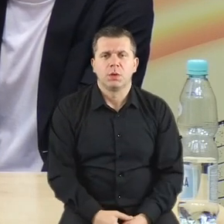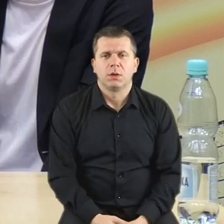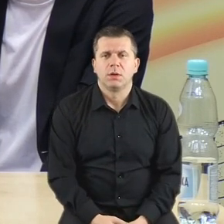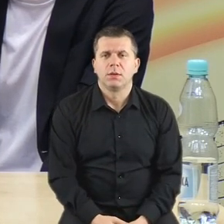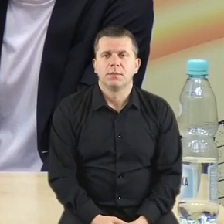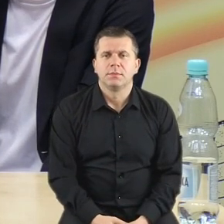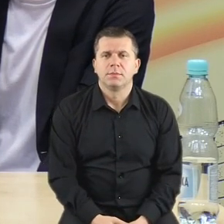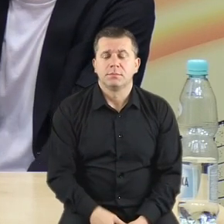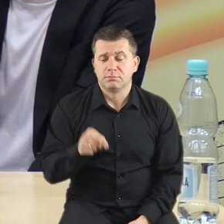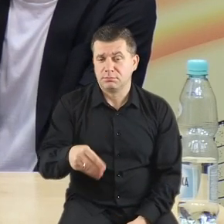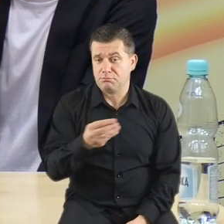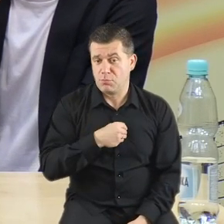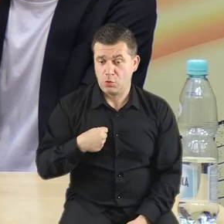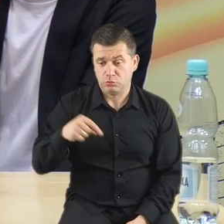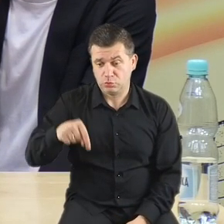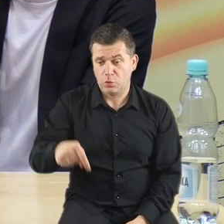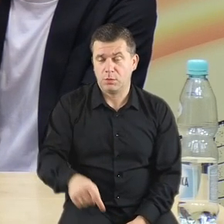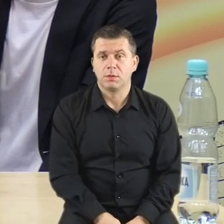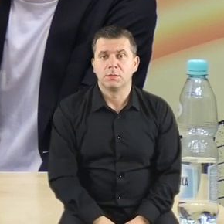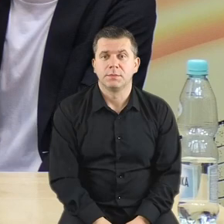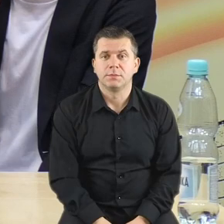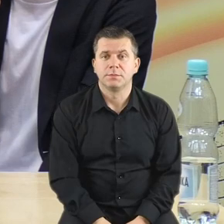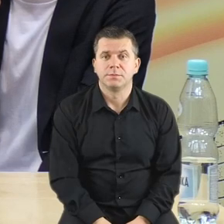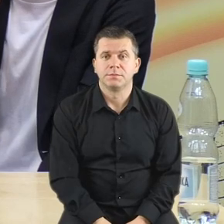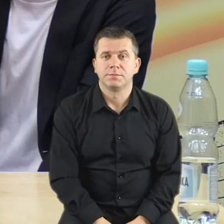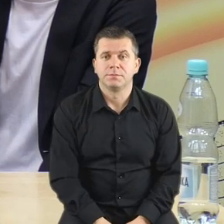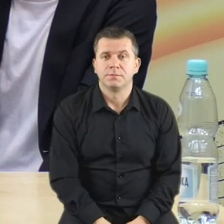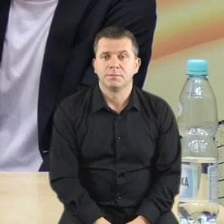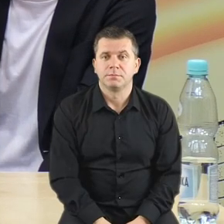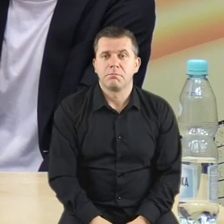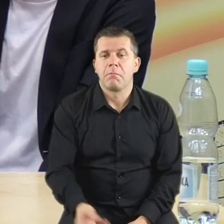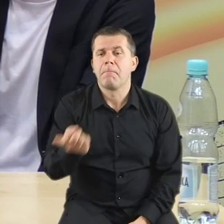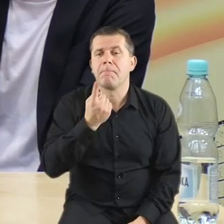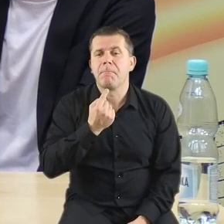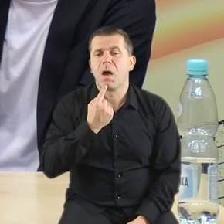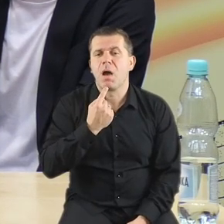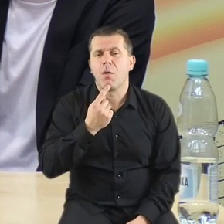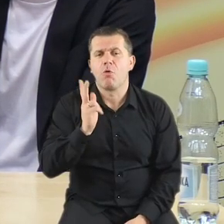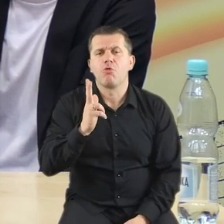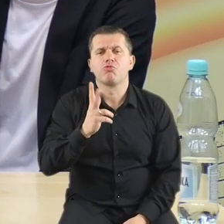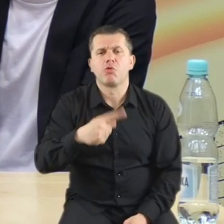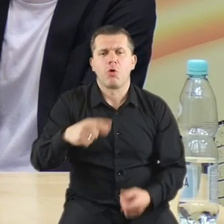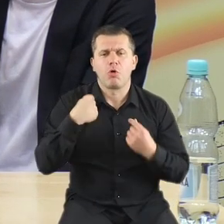z Polski, stąd. Tak. I myślę, że mało kto tak opisał Warszawę przedwojenną, jak on.